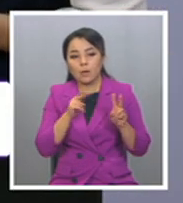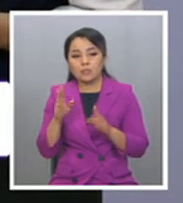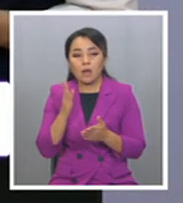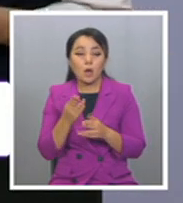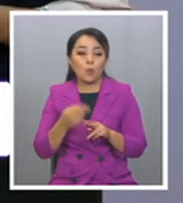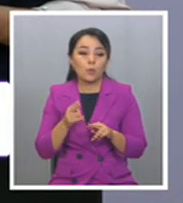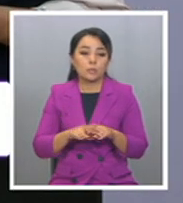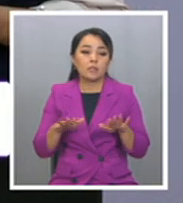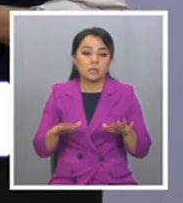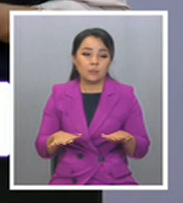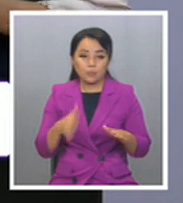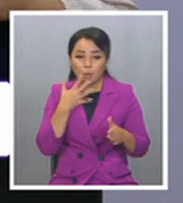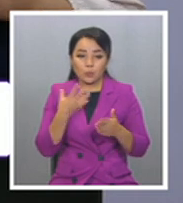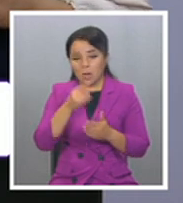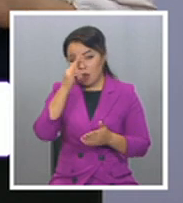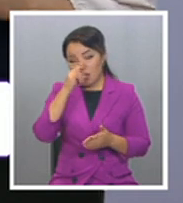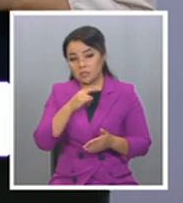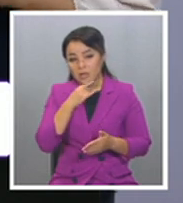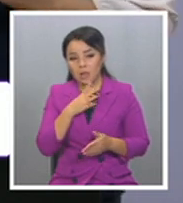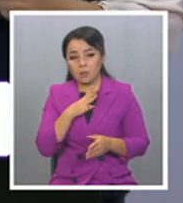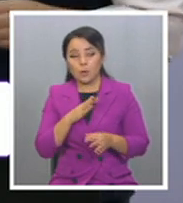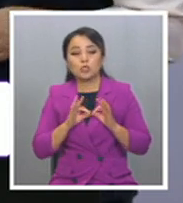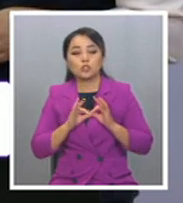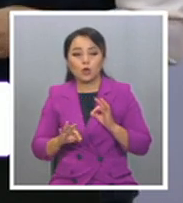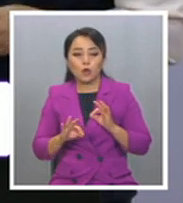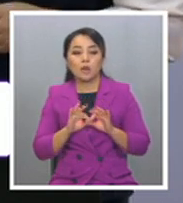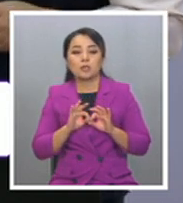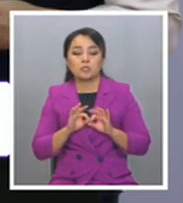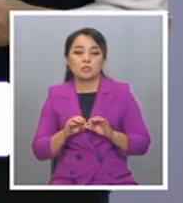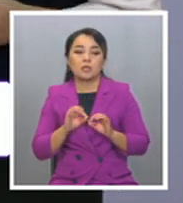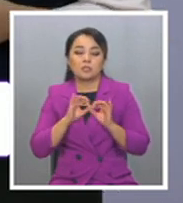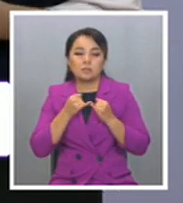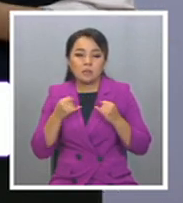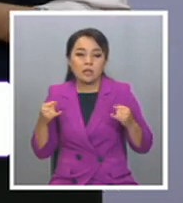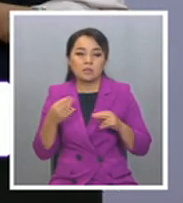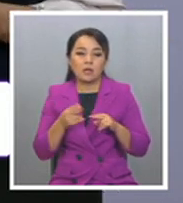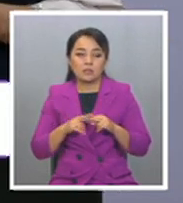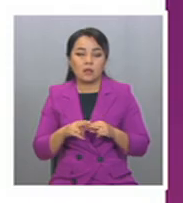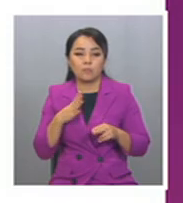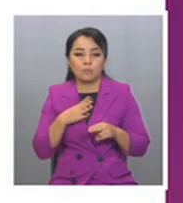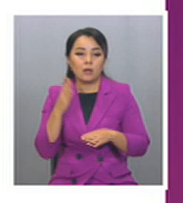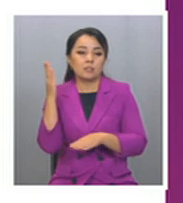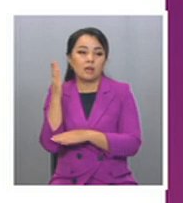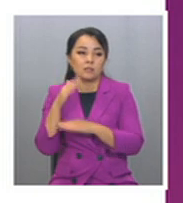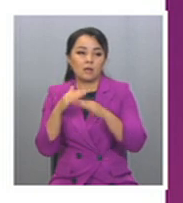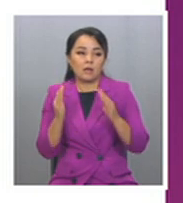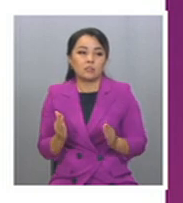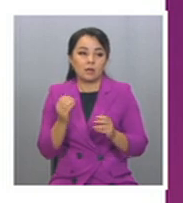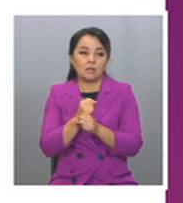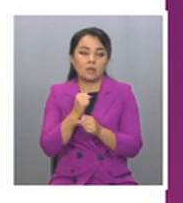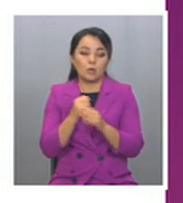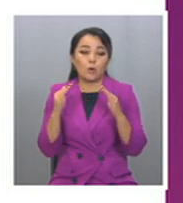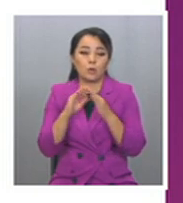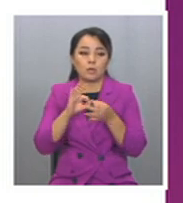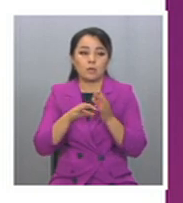ол қазақтардың жұқа, жіңішке талдардан киіз үй жасайтындығын негізгі кәсіп екендігін